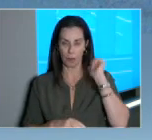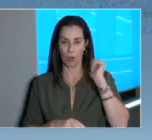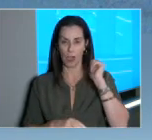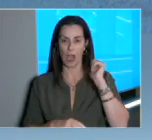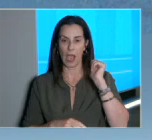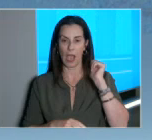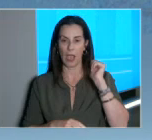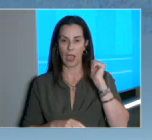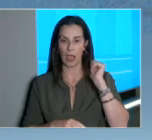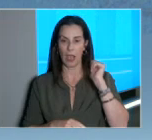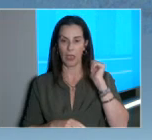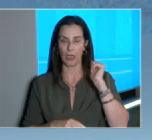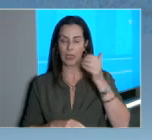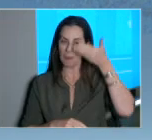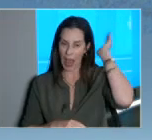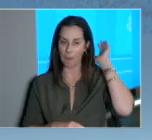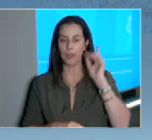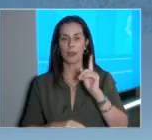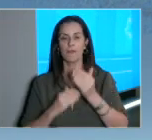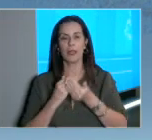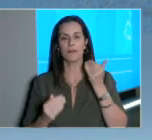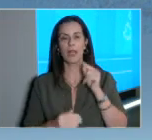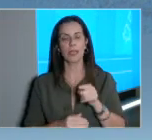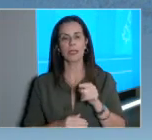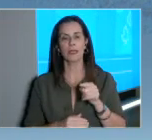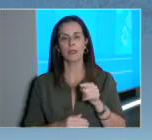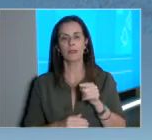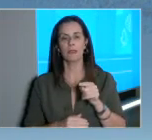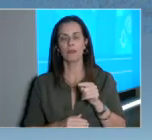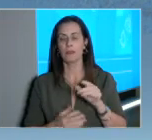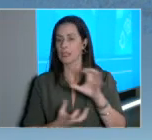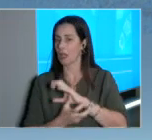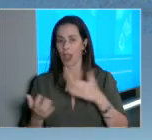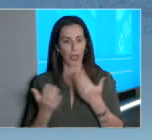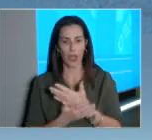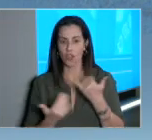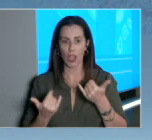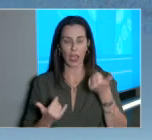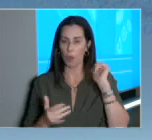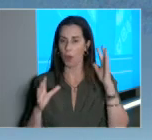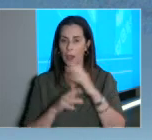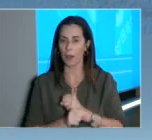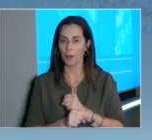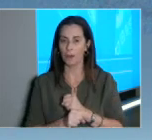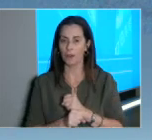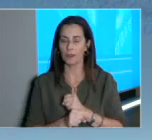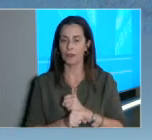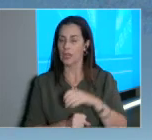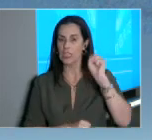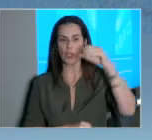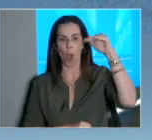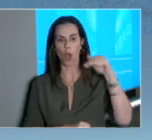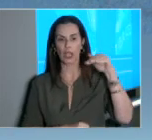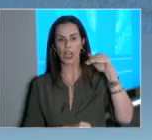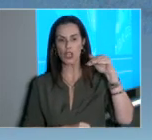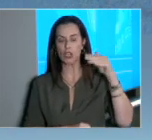בעצם עם יאיר לפיד, אבל לפני זה שרה חדשה שהתרגשה לנו הלילה, בצלאל סמוטריץ',